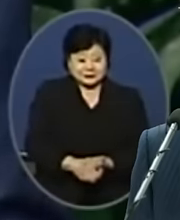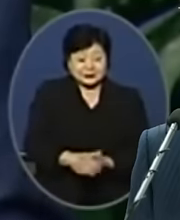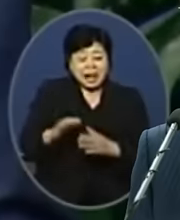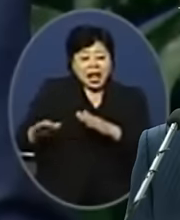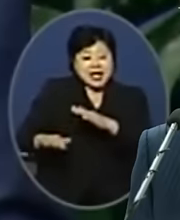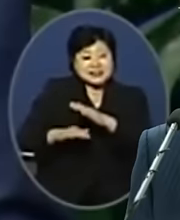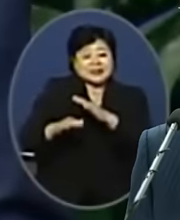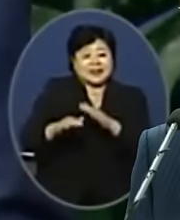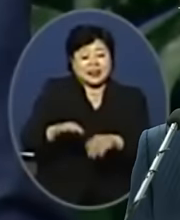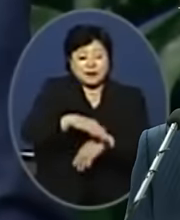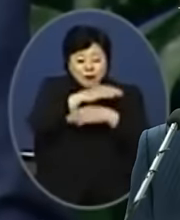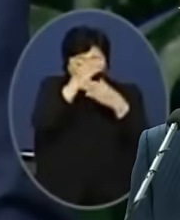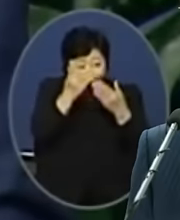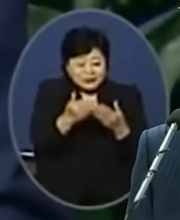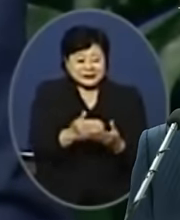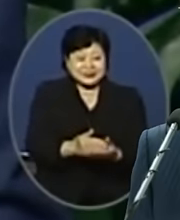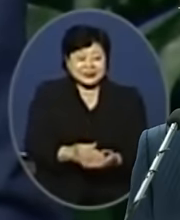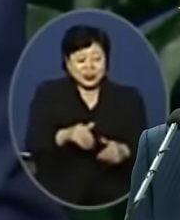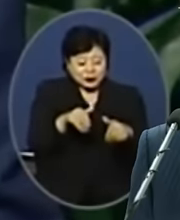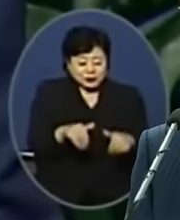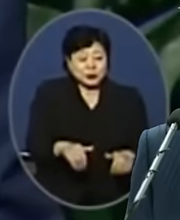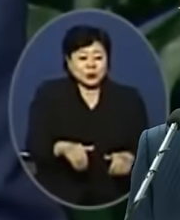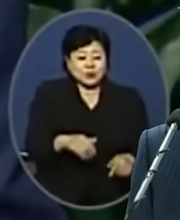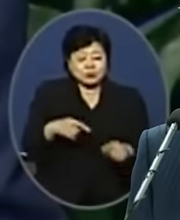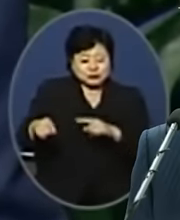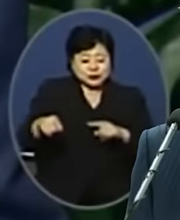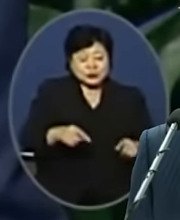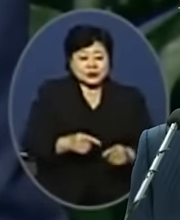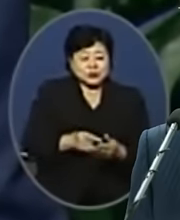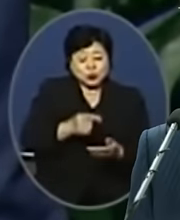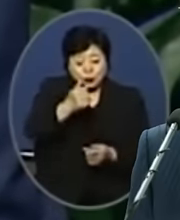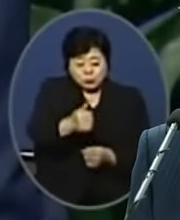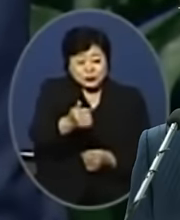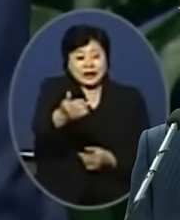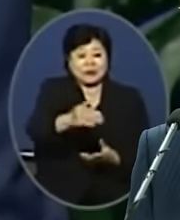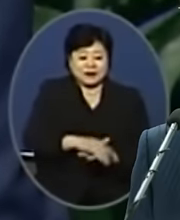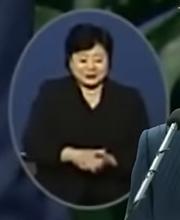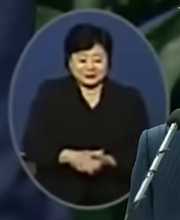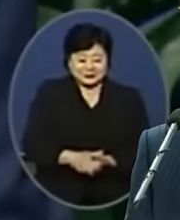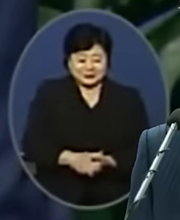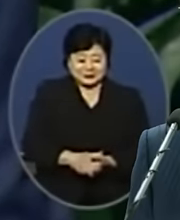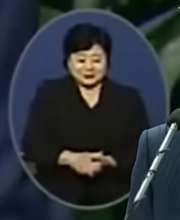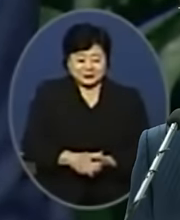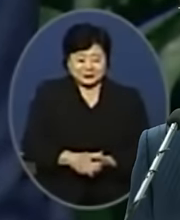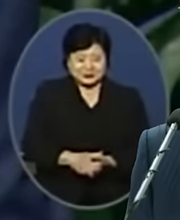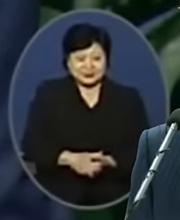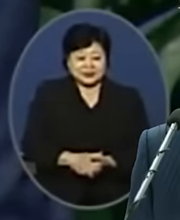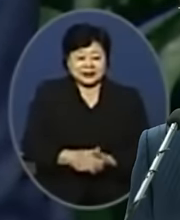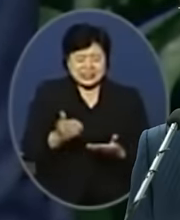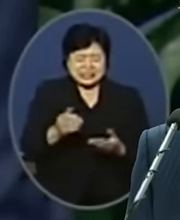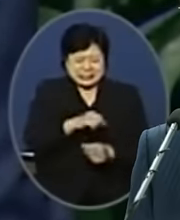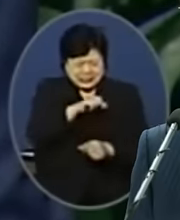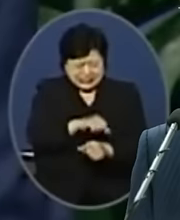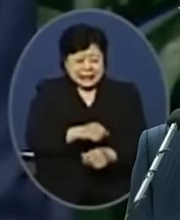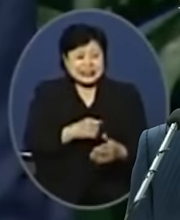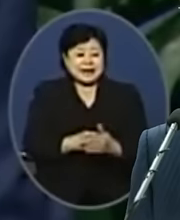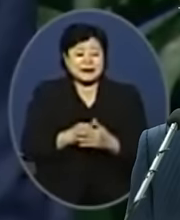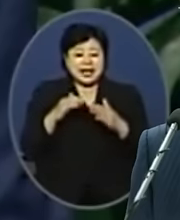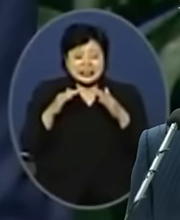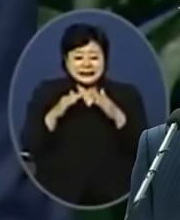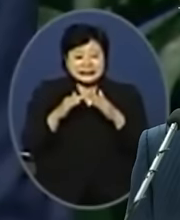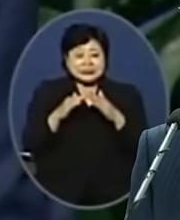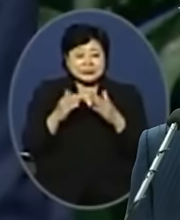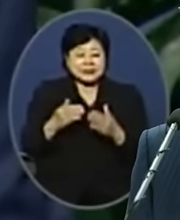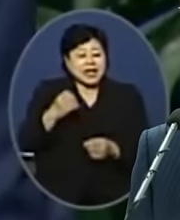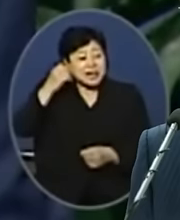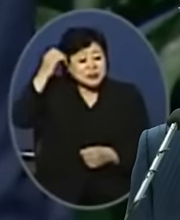가정의 모든 종들을 부리는 총무로 삼았는데, 아, 너무 일을 잘하기 때문에 뭐 집안 일을 다